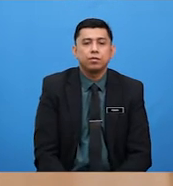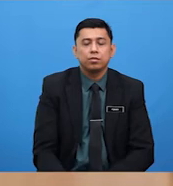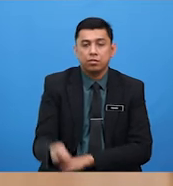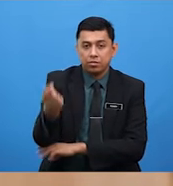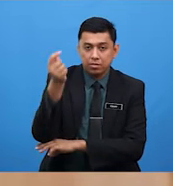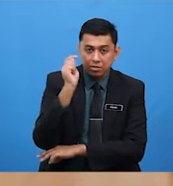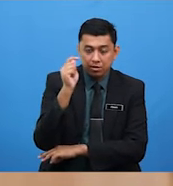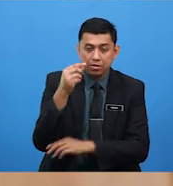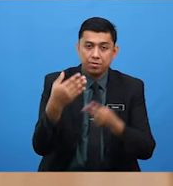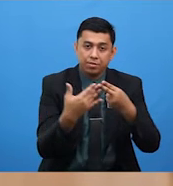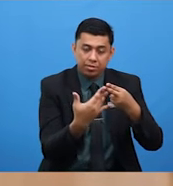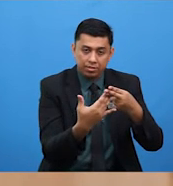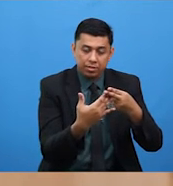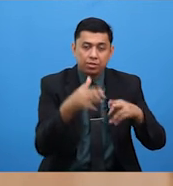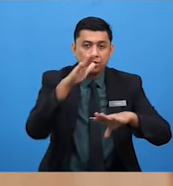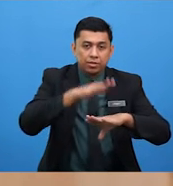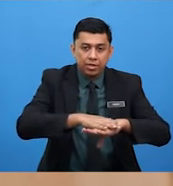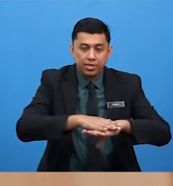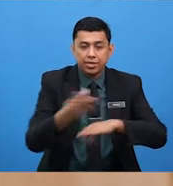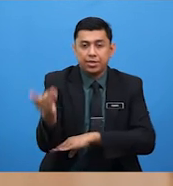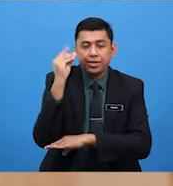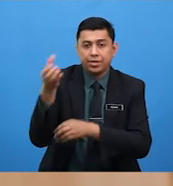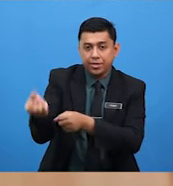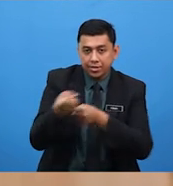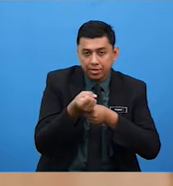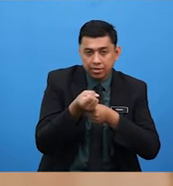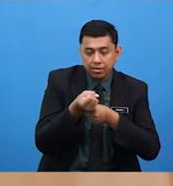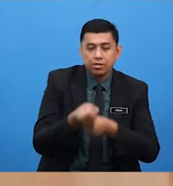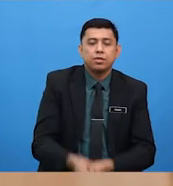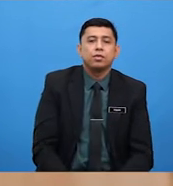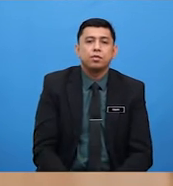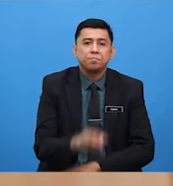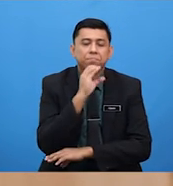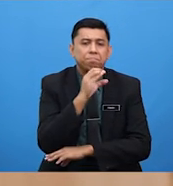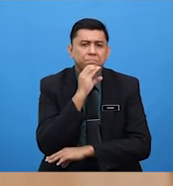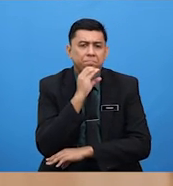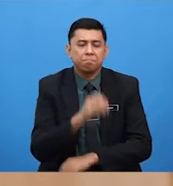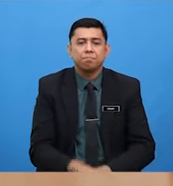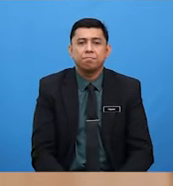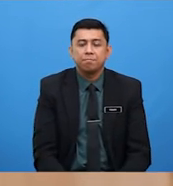Tenaga haba yang digunakan untuk mengatasi daya tarikan antara zarah-zarah cecair.